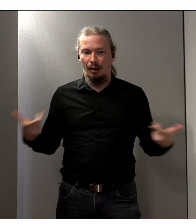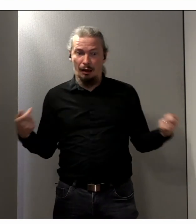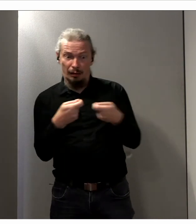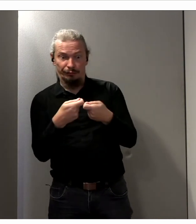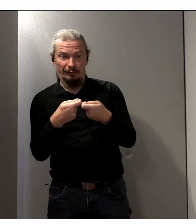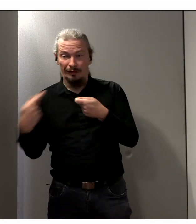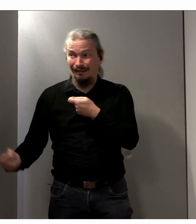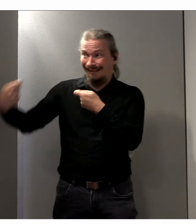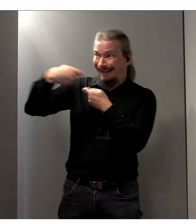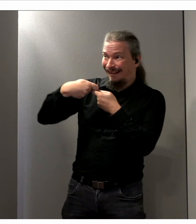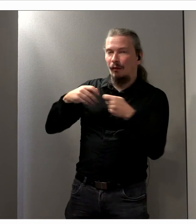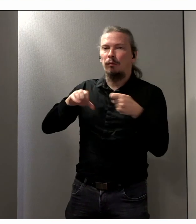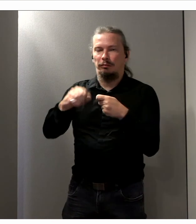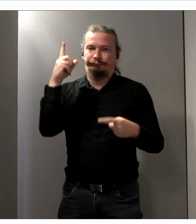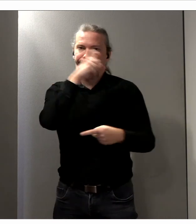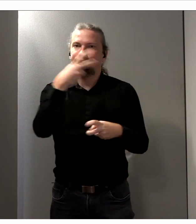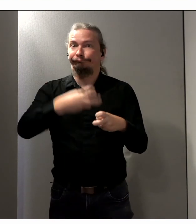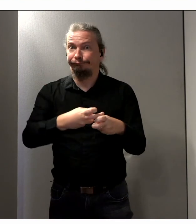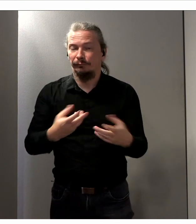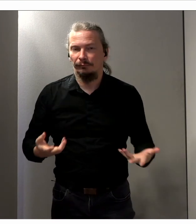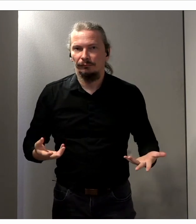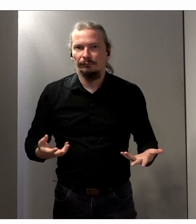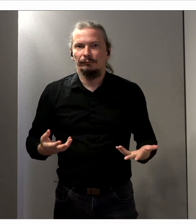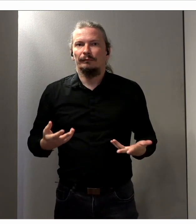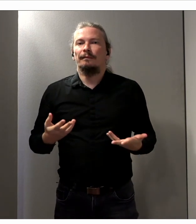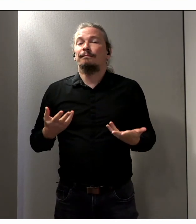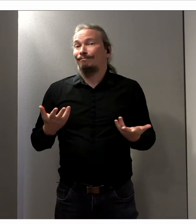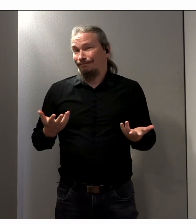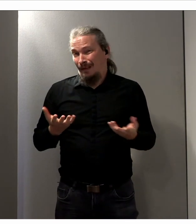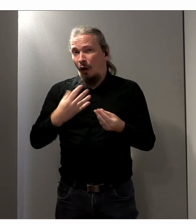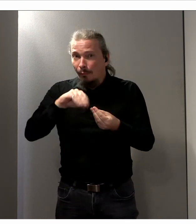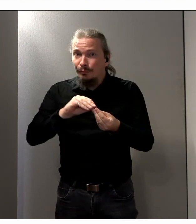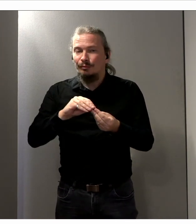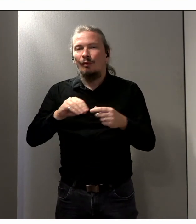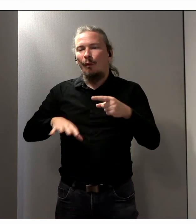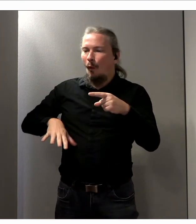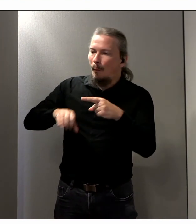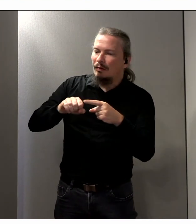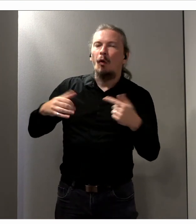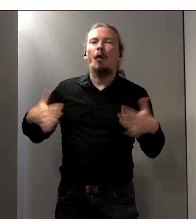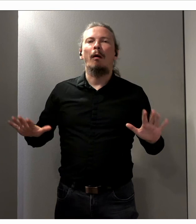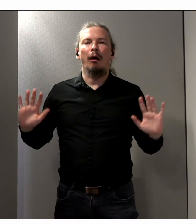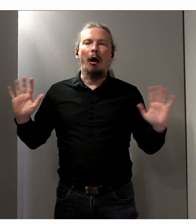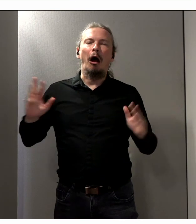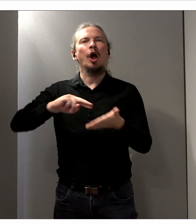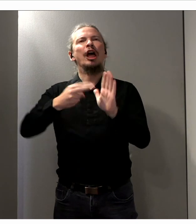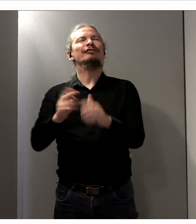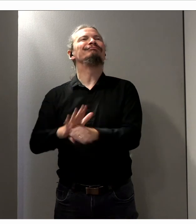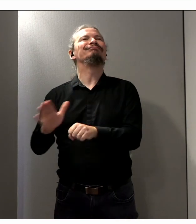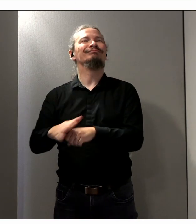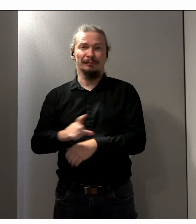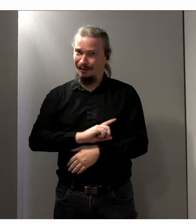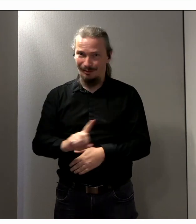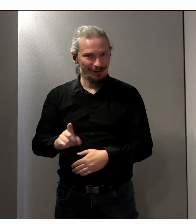Et d'autant que ça ne pouvait pas seulement se compenser par une aide technique et